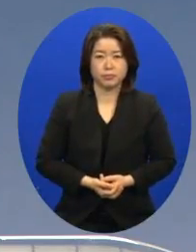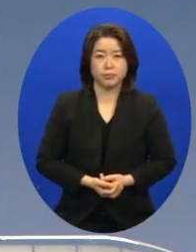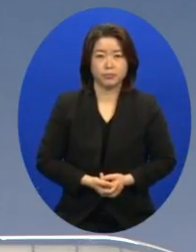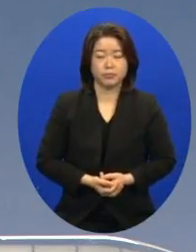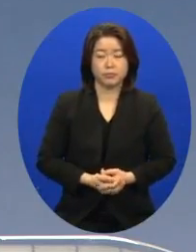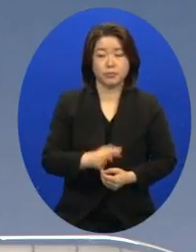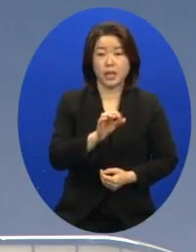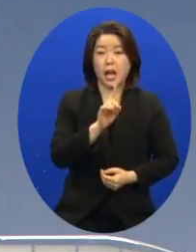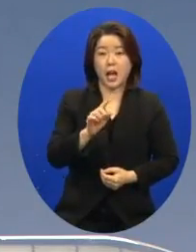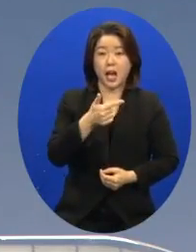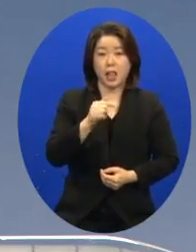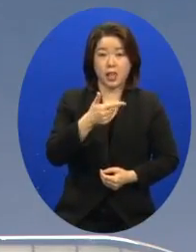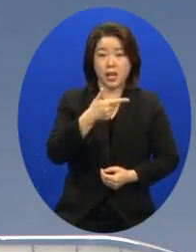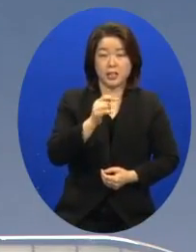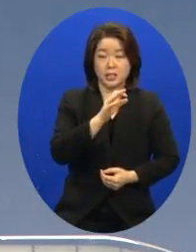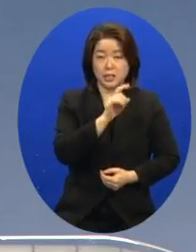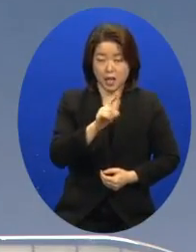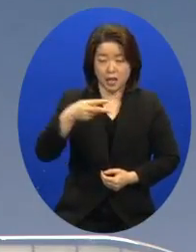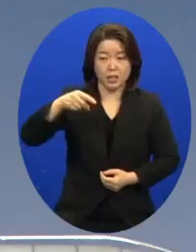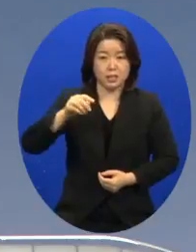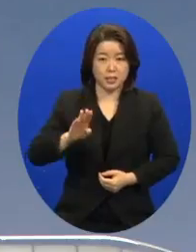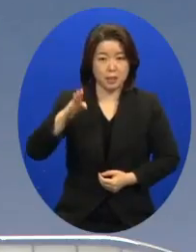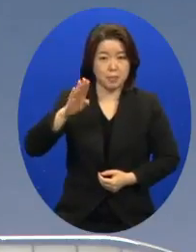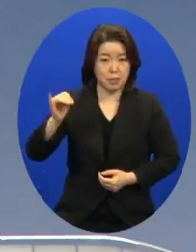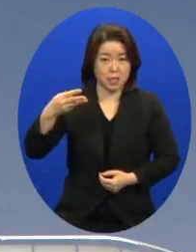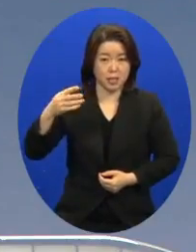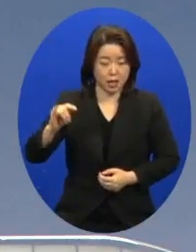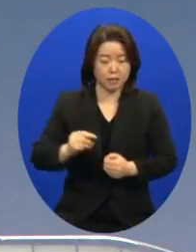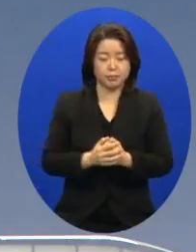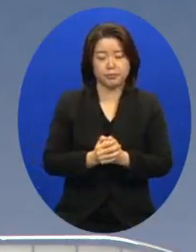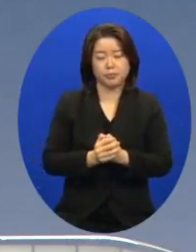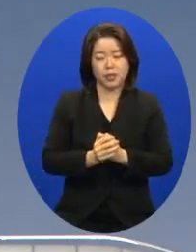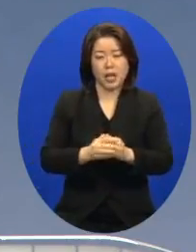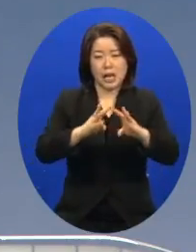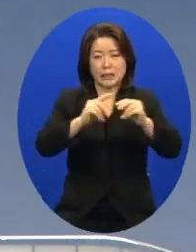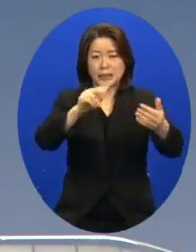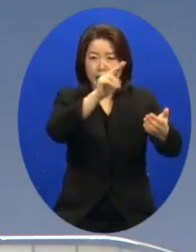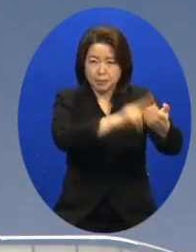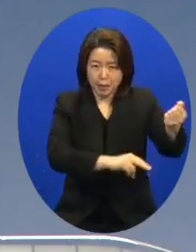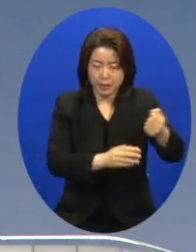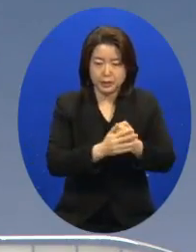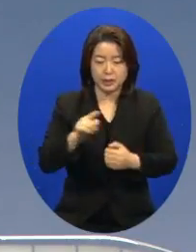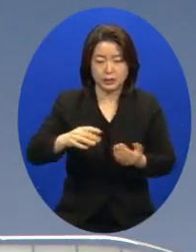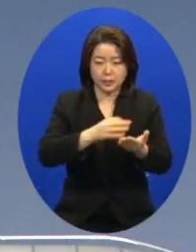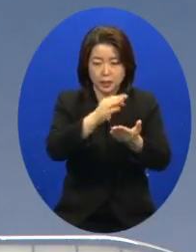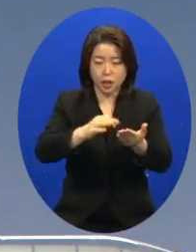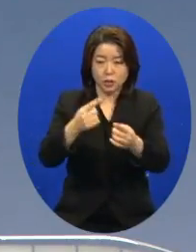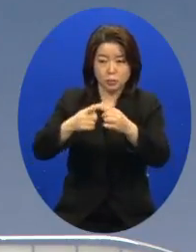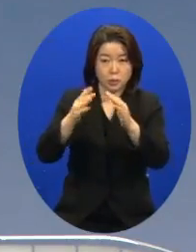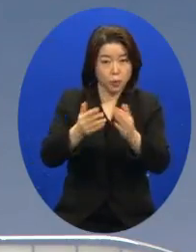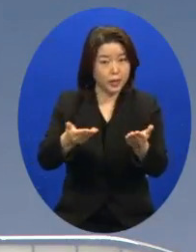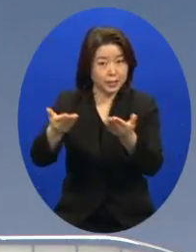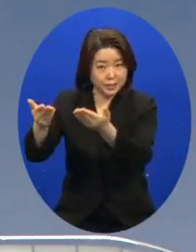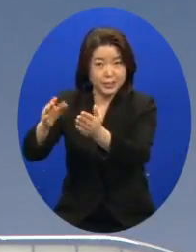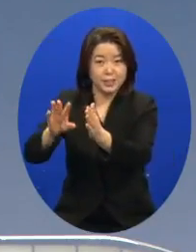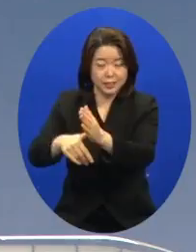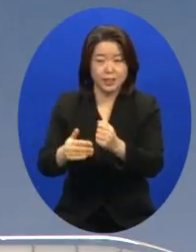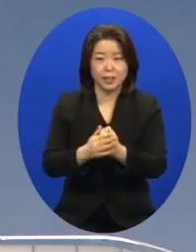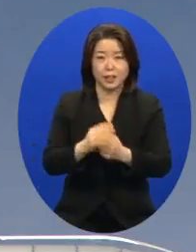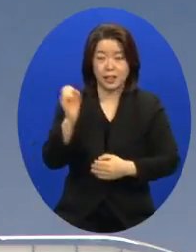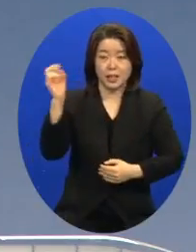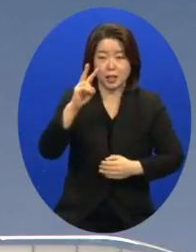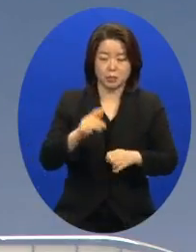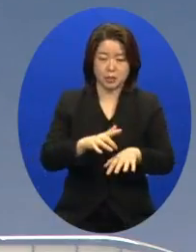아나니아와 4 삐라 가 땅을 팔아서 그 헌금을 교회 받칠 때 갑자기